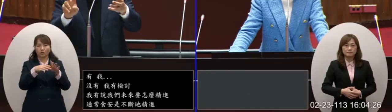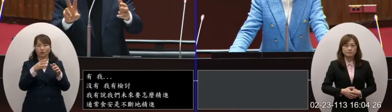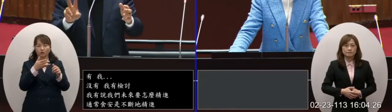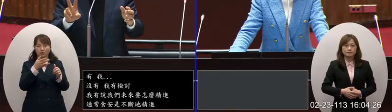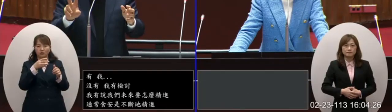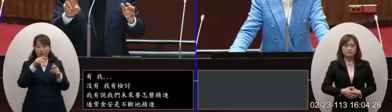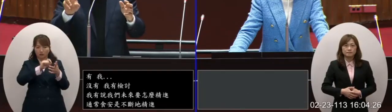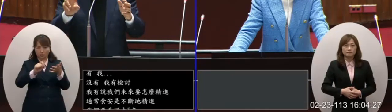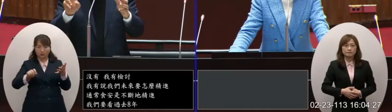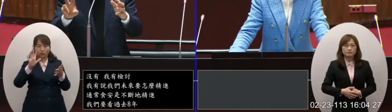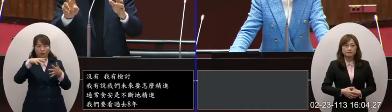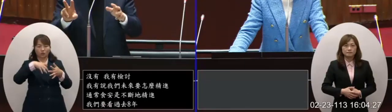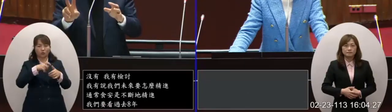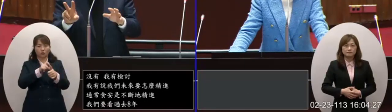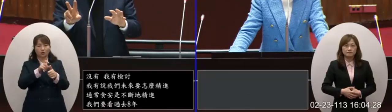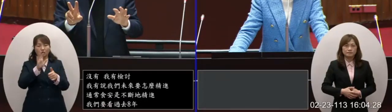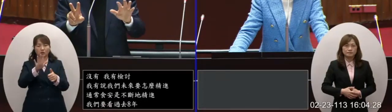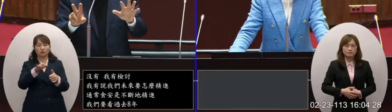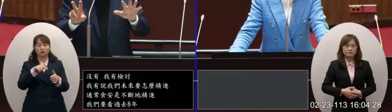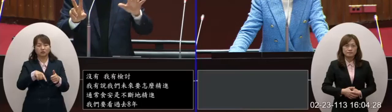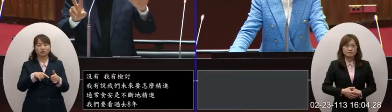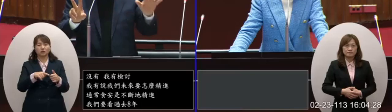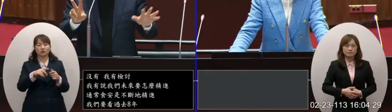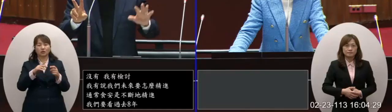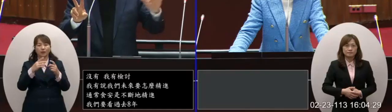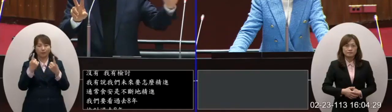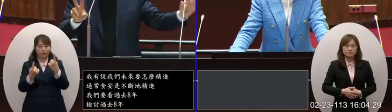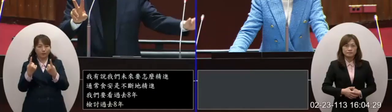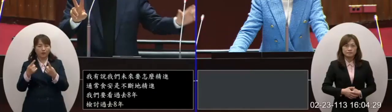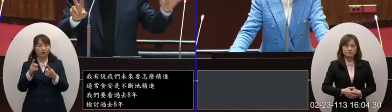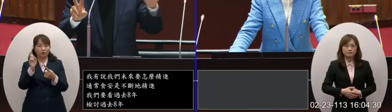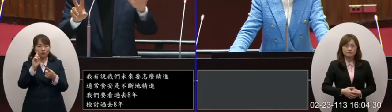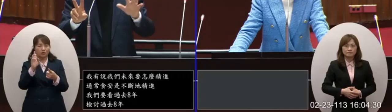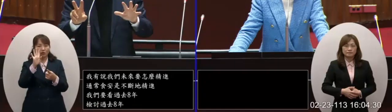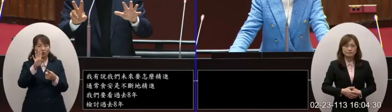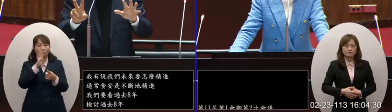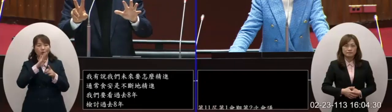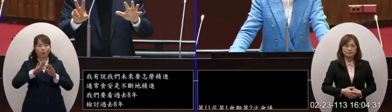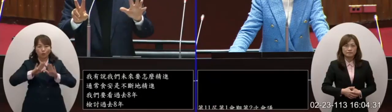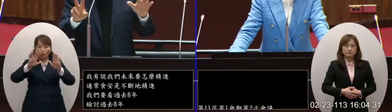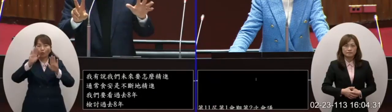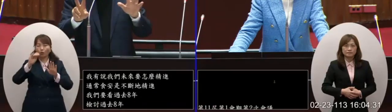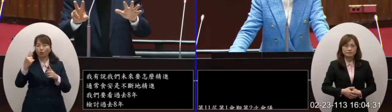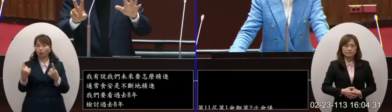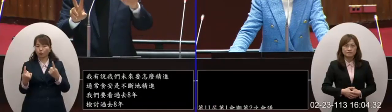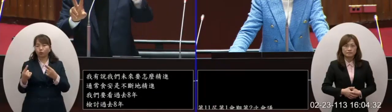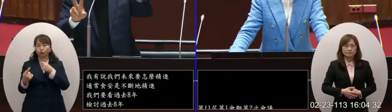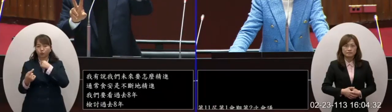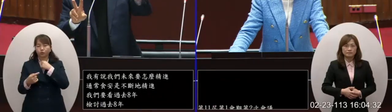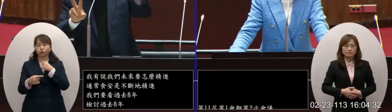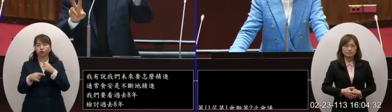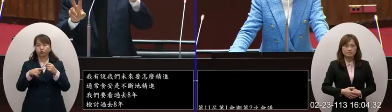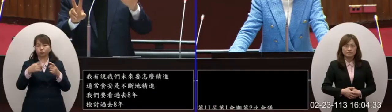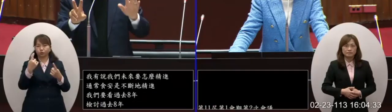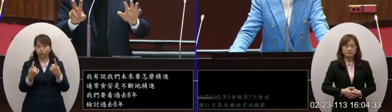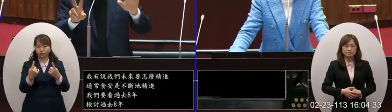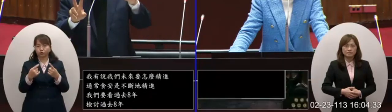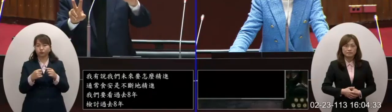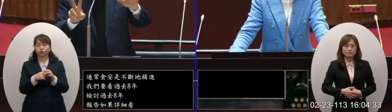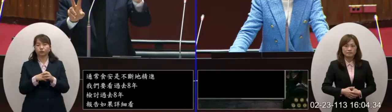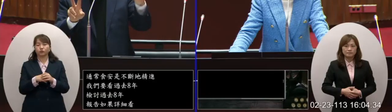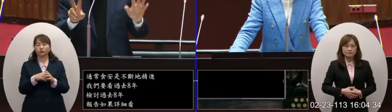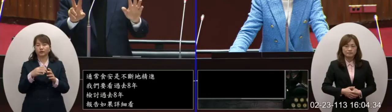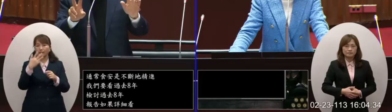写，但是呢，这个两件系统性的问题，我们要来比较说到底有没有所进步嘛，我们要看有没有进步，所以我们就比较